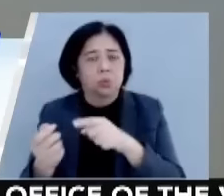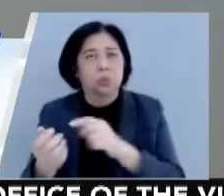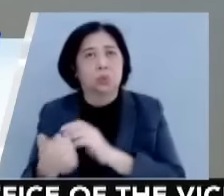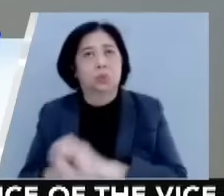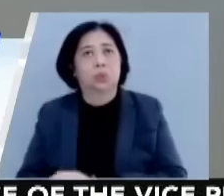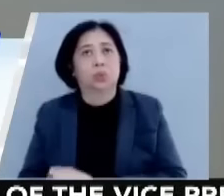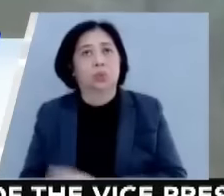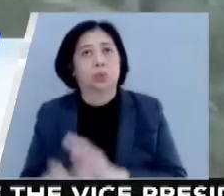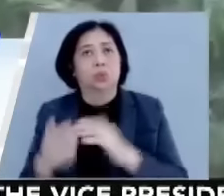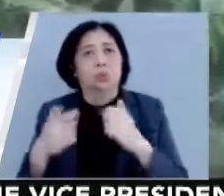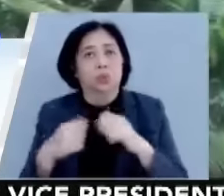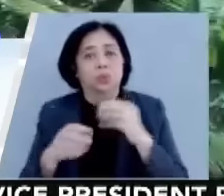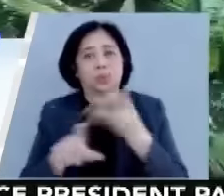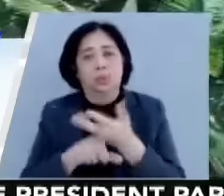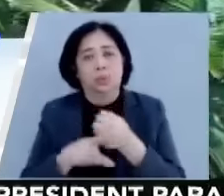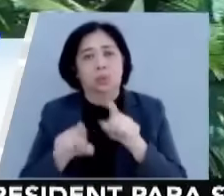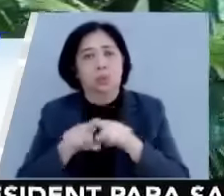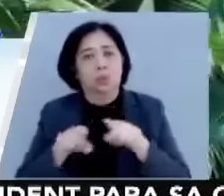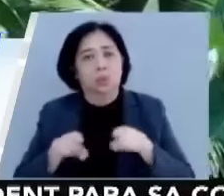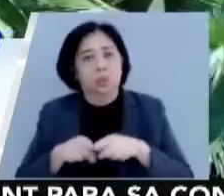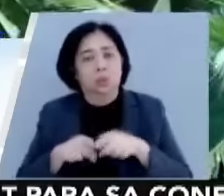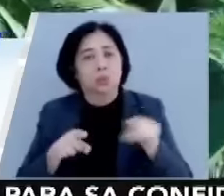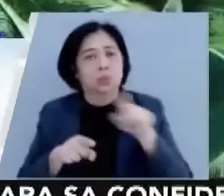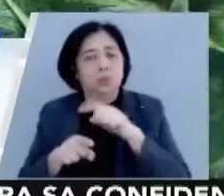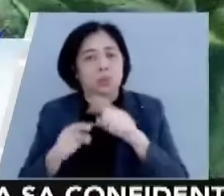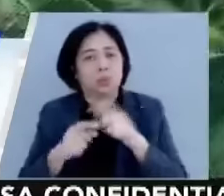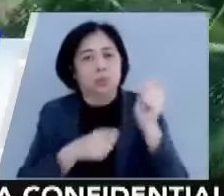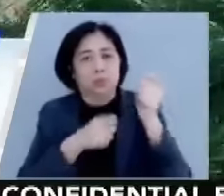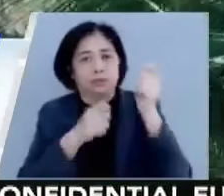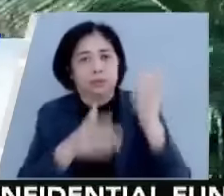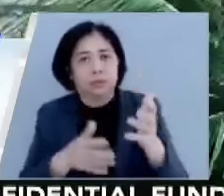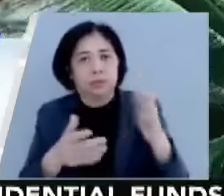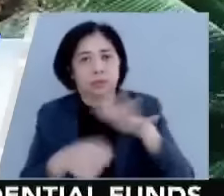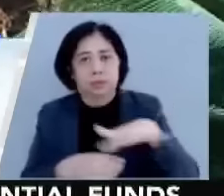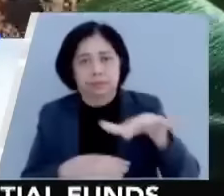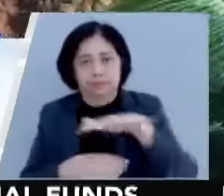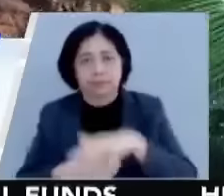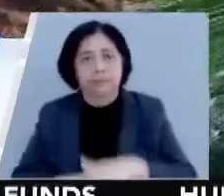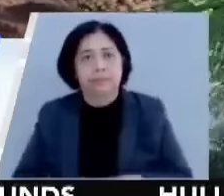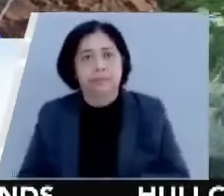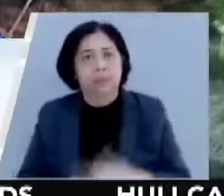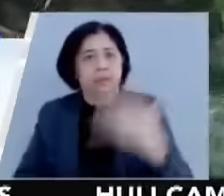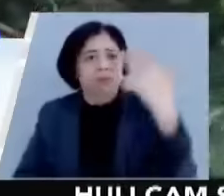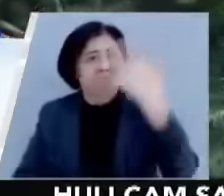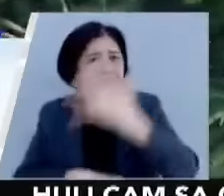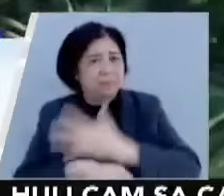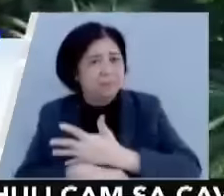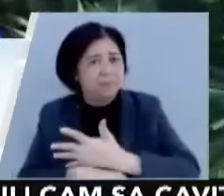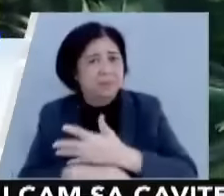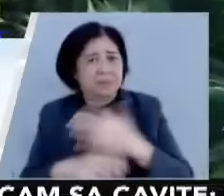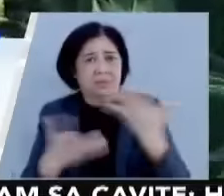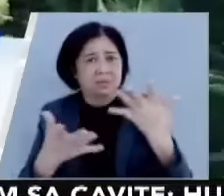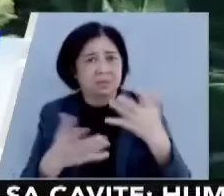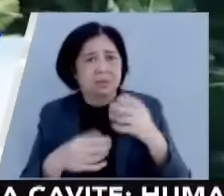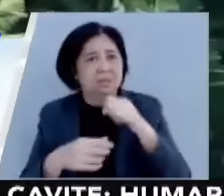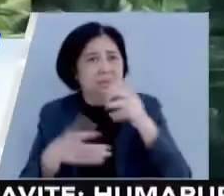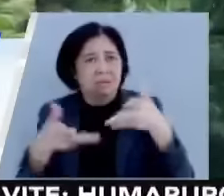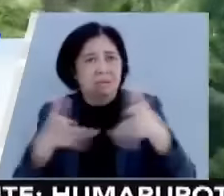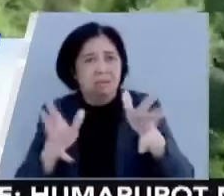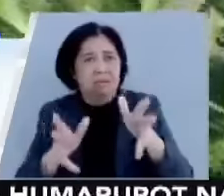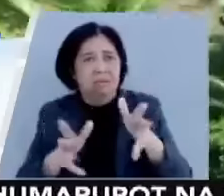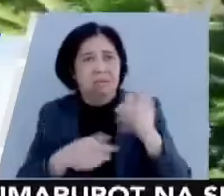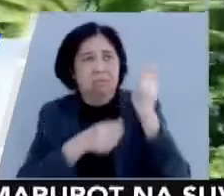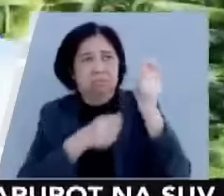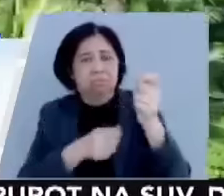Apektado rin ang kabuhayan ng mga mangingisda sa lugar. 5 araw daw kasi sila hindi pinayagang